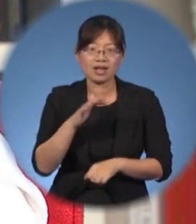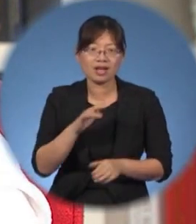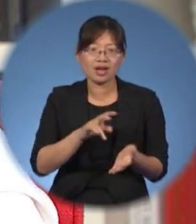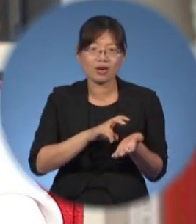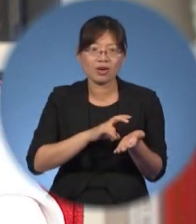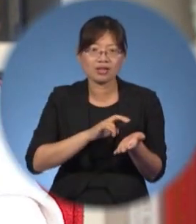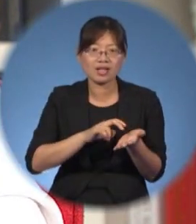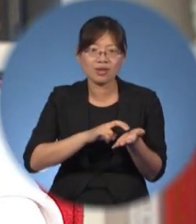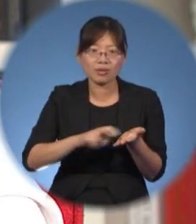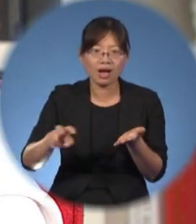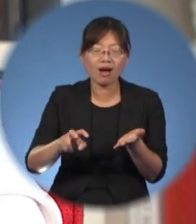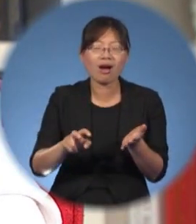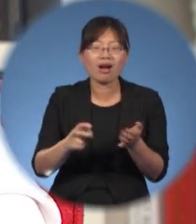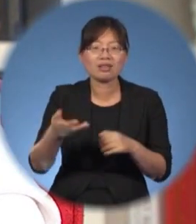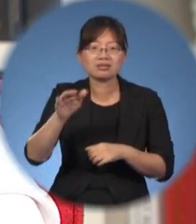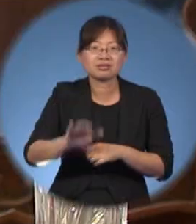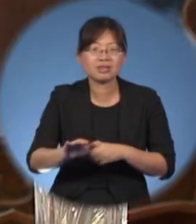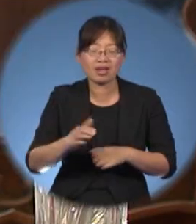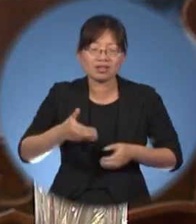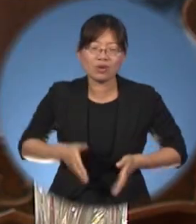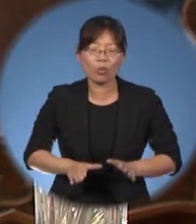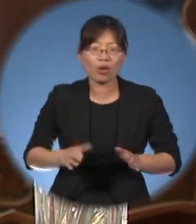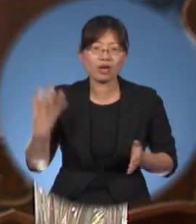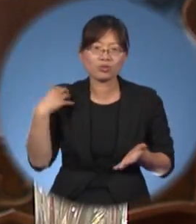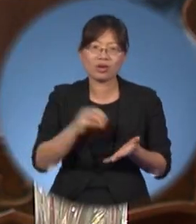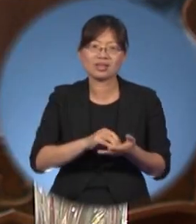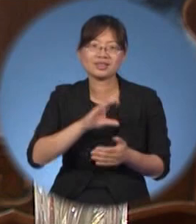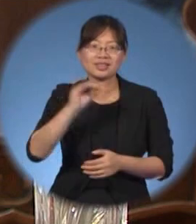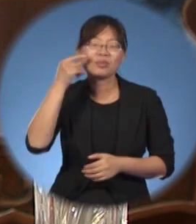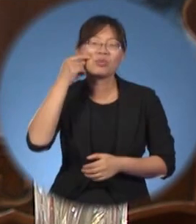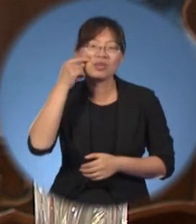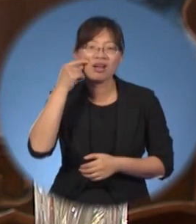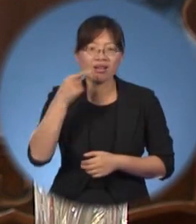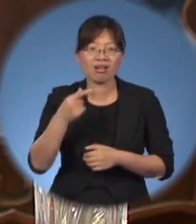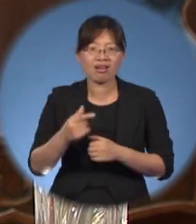지금 내가 고향을 못 가는 거야. 그러네요.